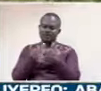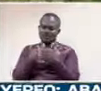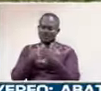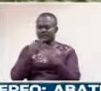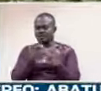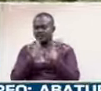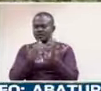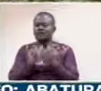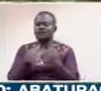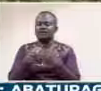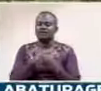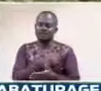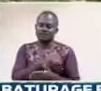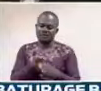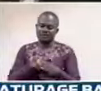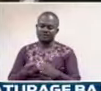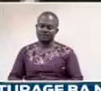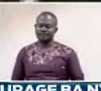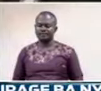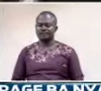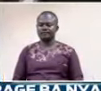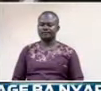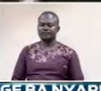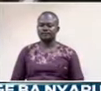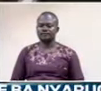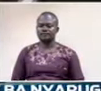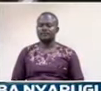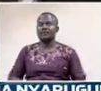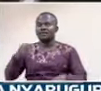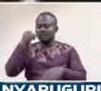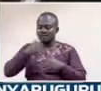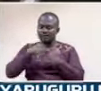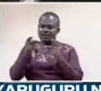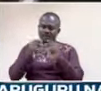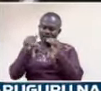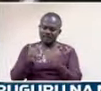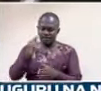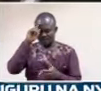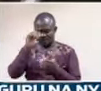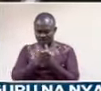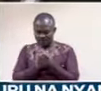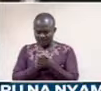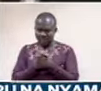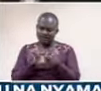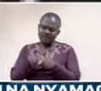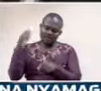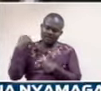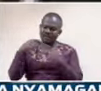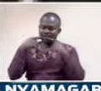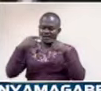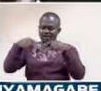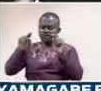rundi ruhande ari amahirwe y'ishoramari. Bagira aho bahinga hizewe nahoze mvuga za green